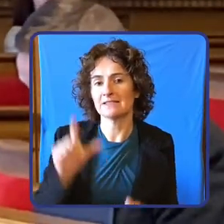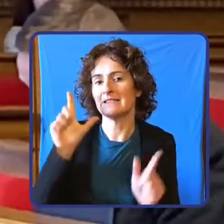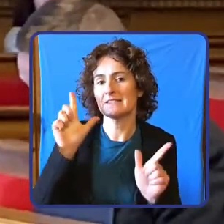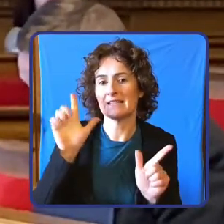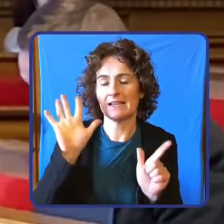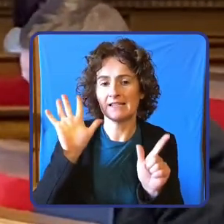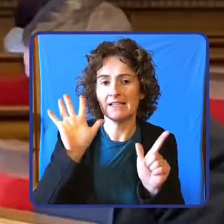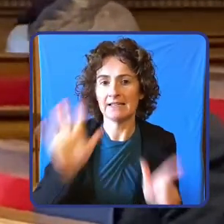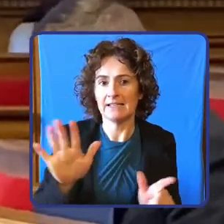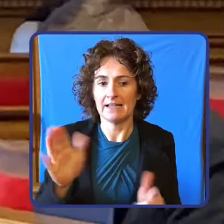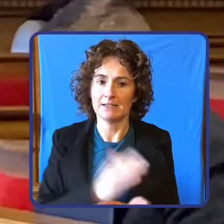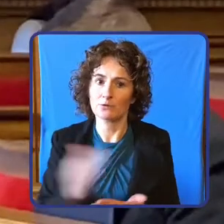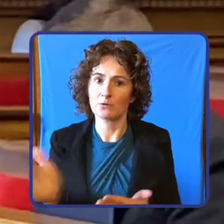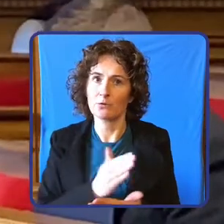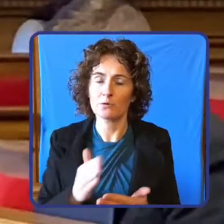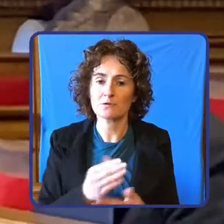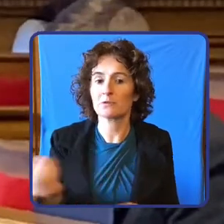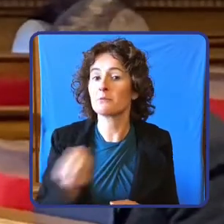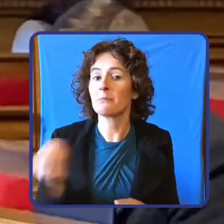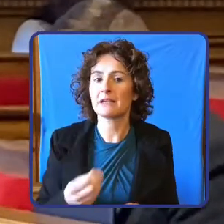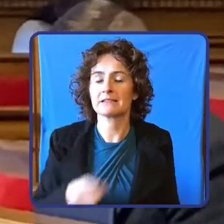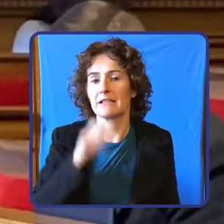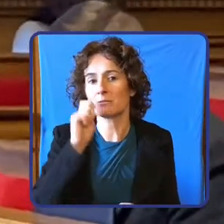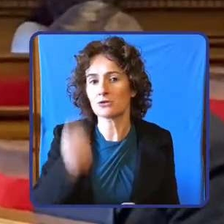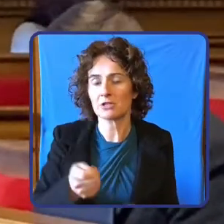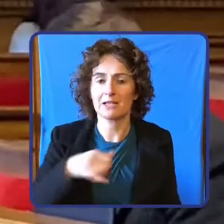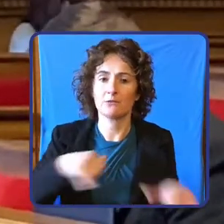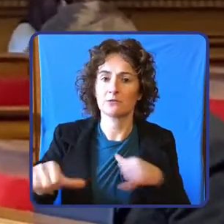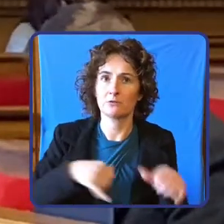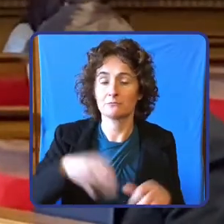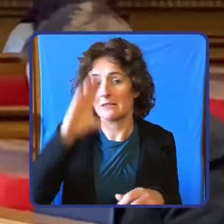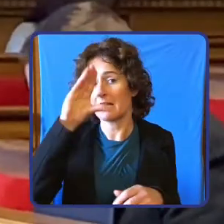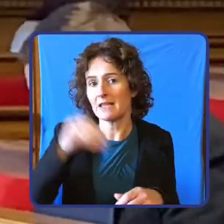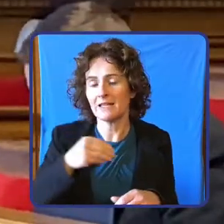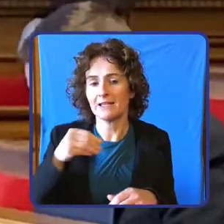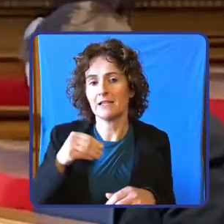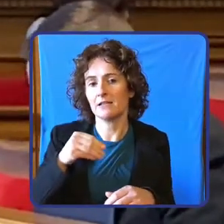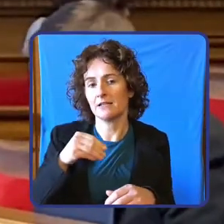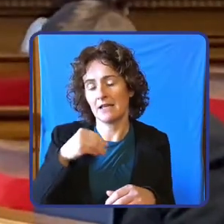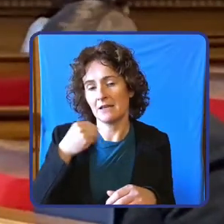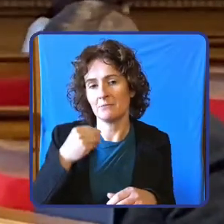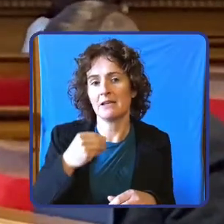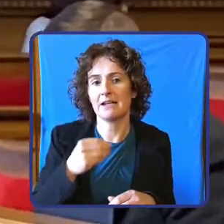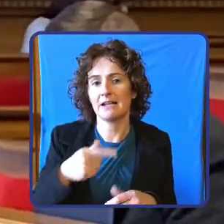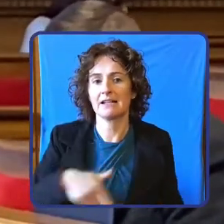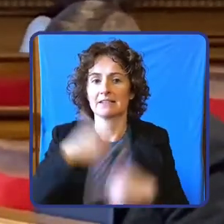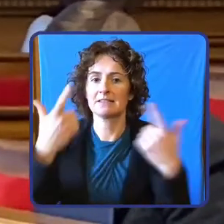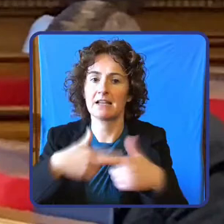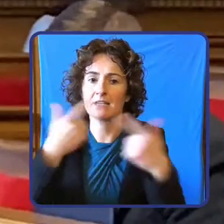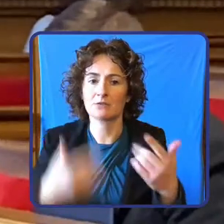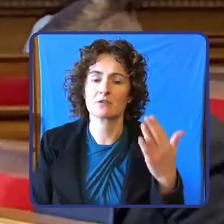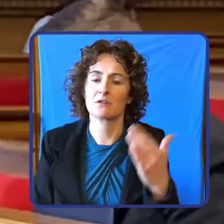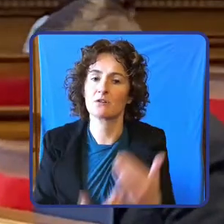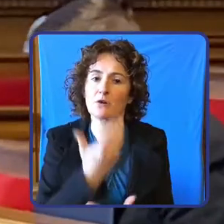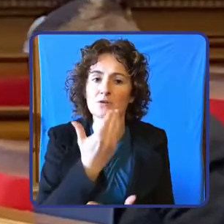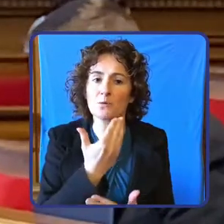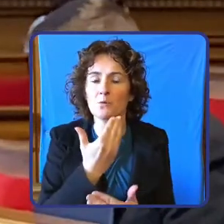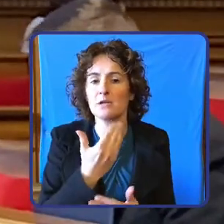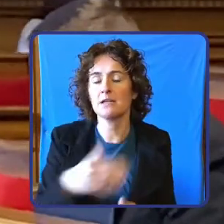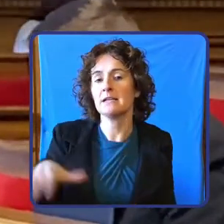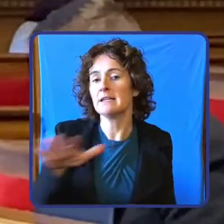a Hódmezővásárhelyen élő érintetteket tájékoztatni erről a új települési adóról, ennek a